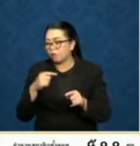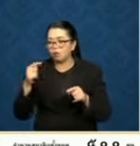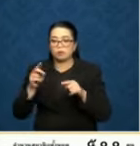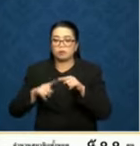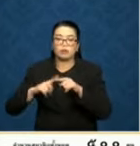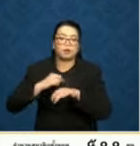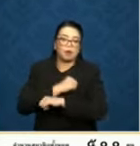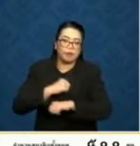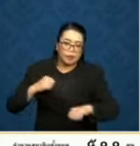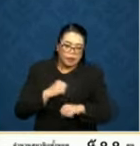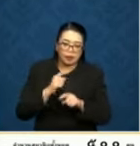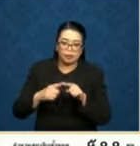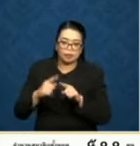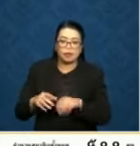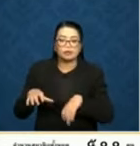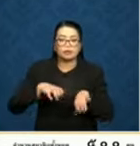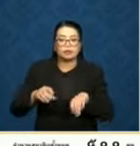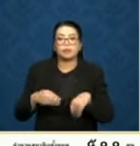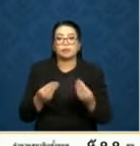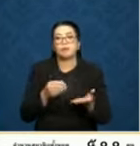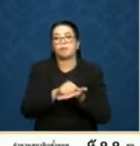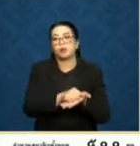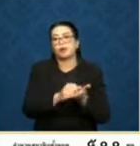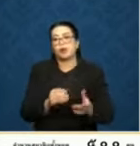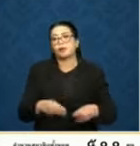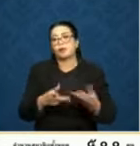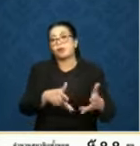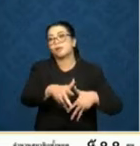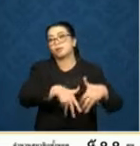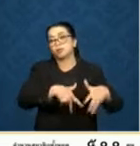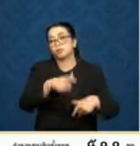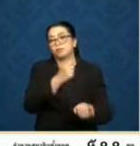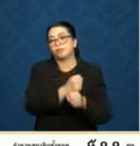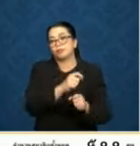อยู่ใพืนที่ของกเคหัดและใพืนที่ใล้เคียงได้เช่นกัน